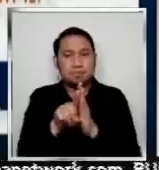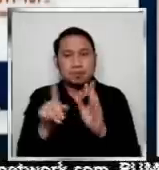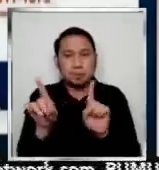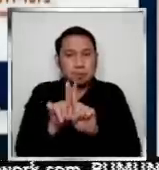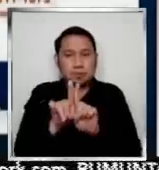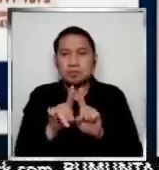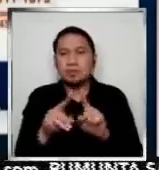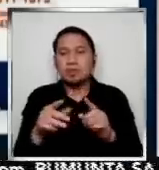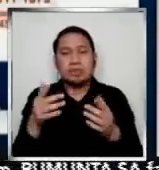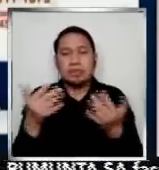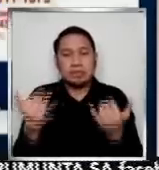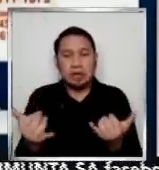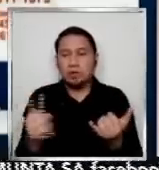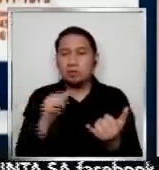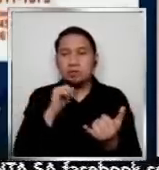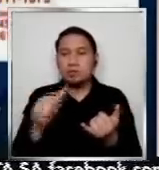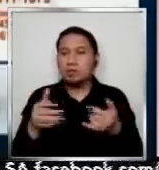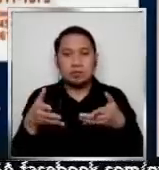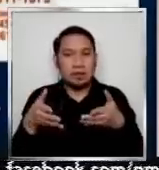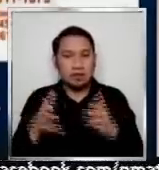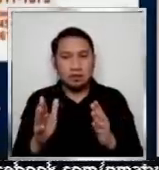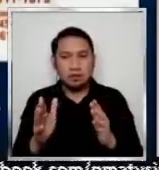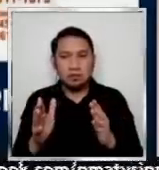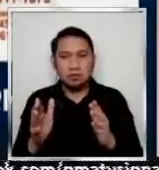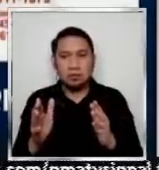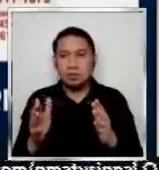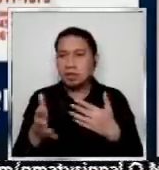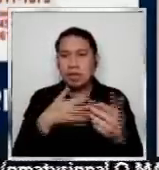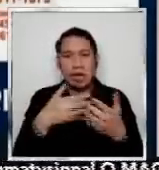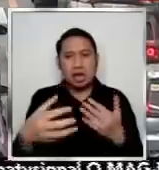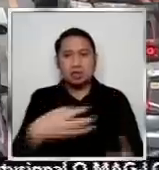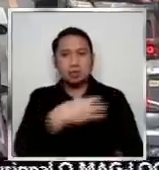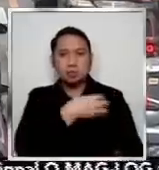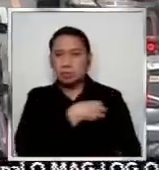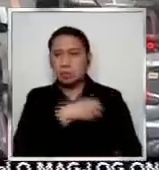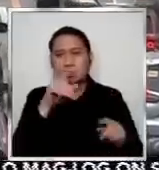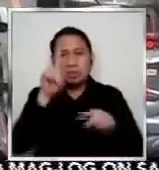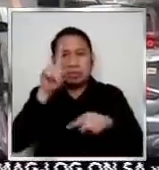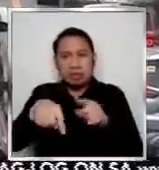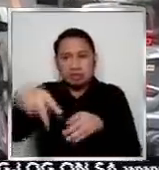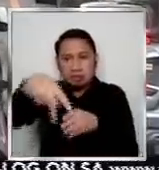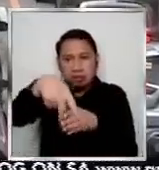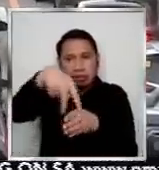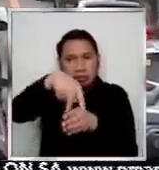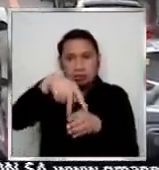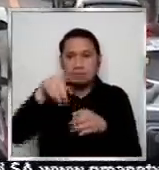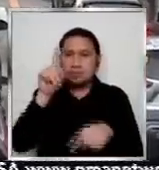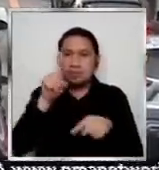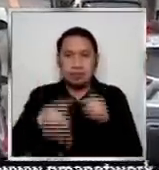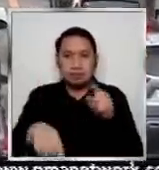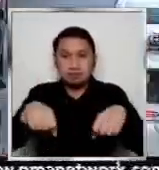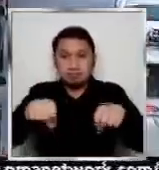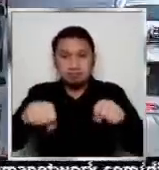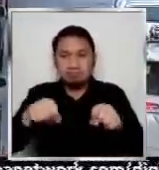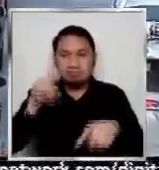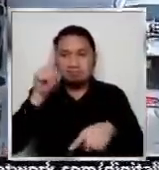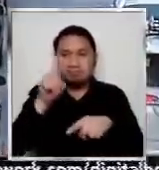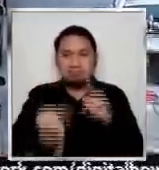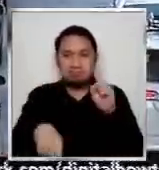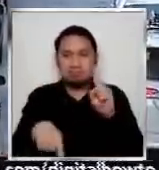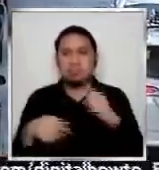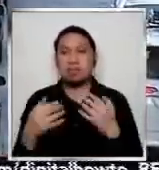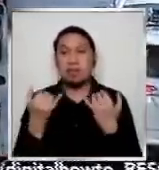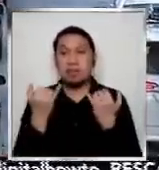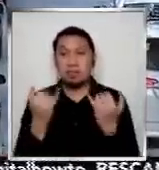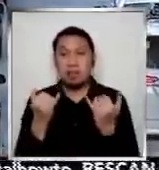pwede. Kahit sino po, kahit police, hindi dapat nag-aangkasan. Sabi ng DOTR, bawal din daw pumasok ang mga provincial